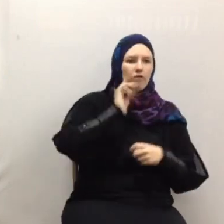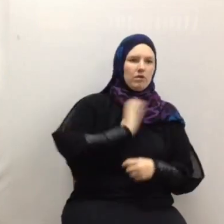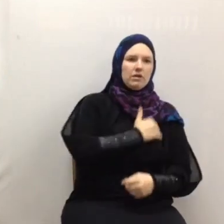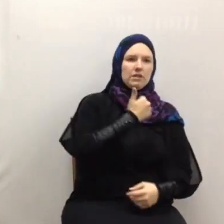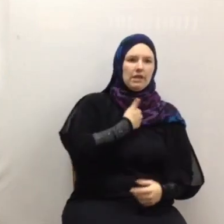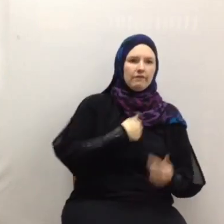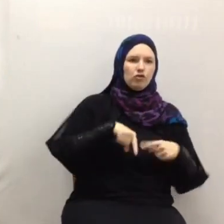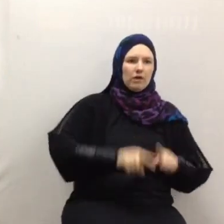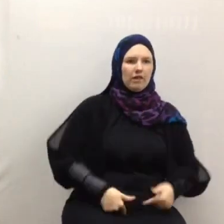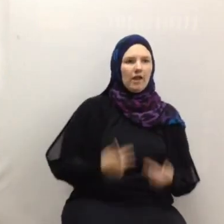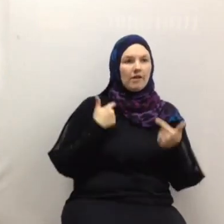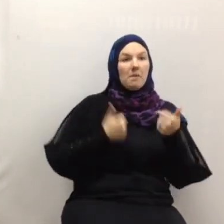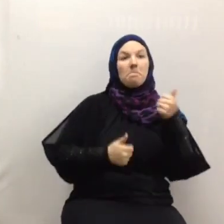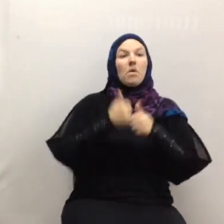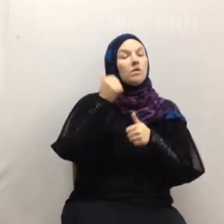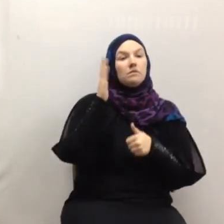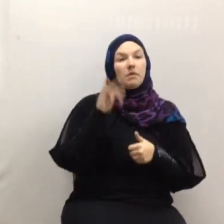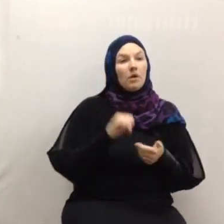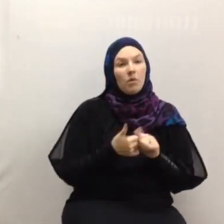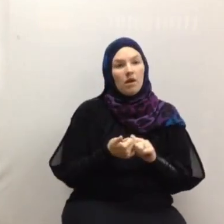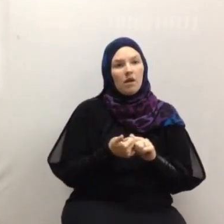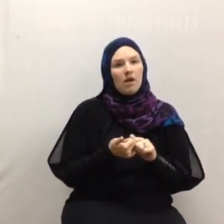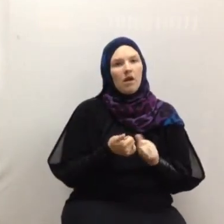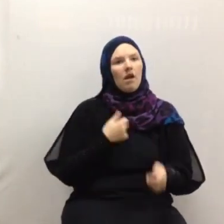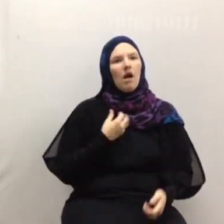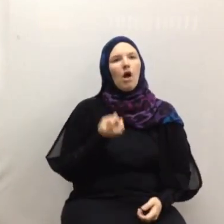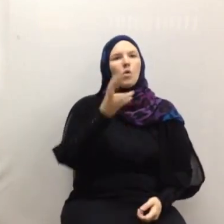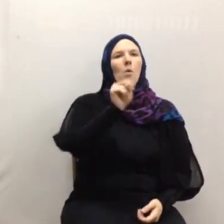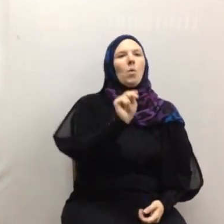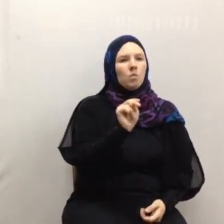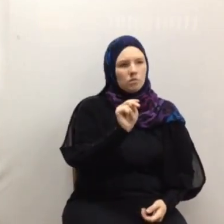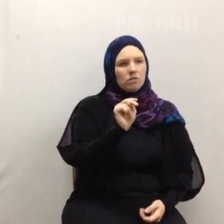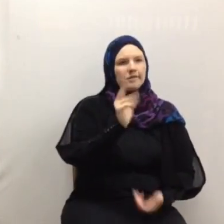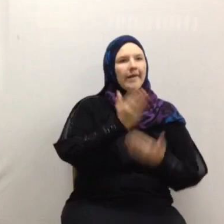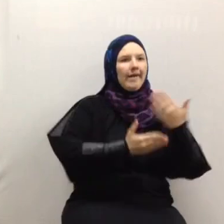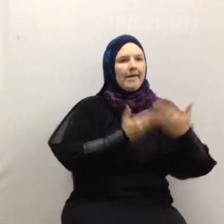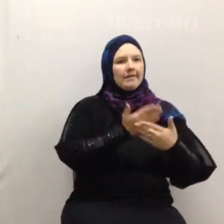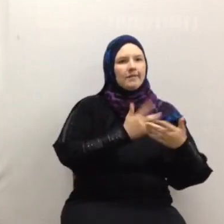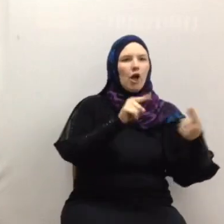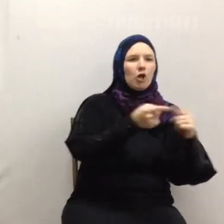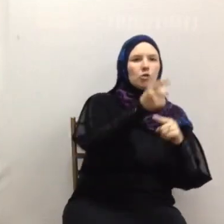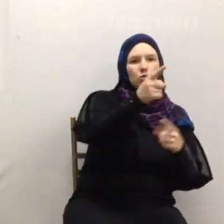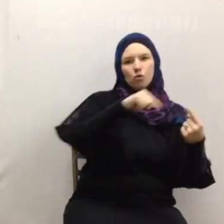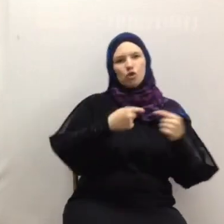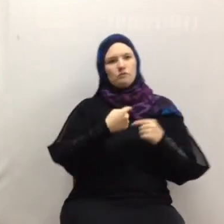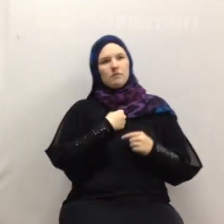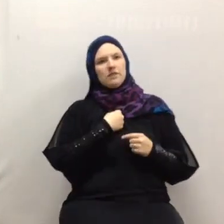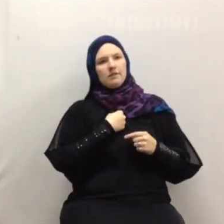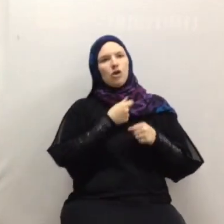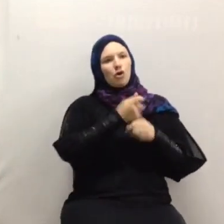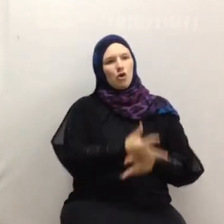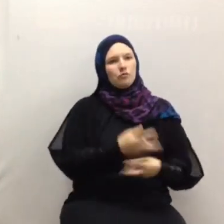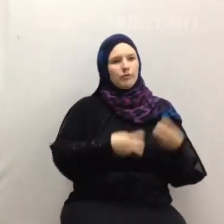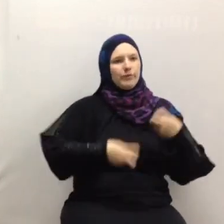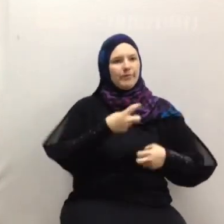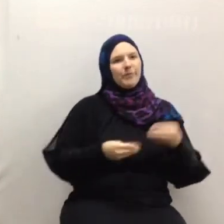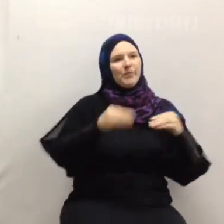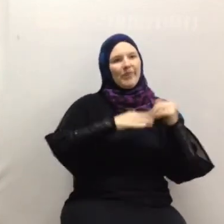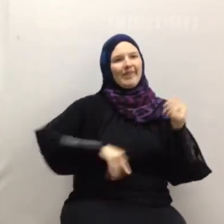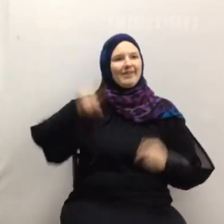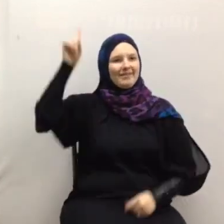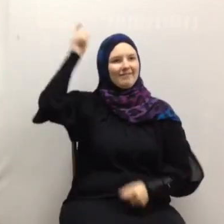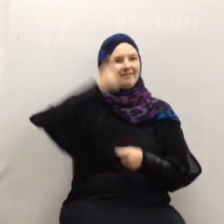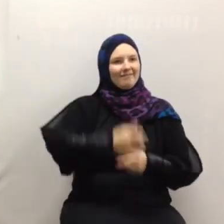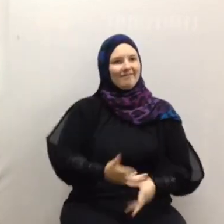by our own hands. Allah subhanahu wa ta'ala tells us, بِمَا كَسَبَتْ